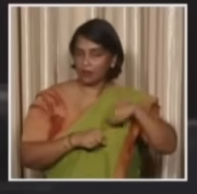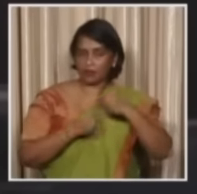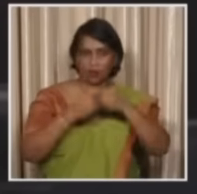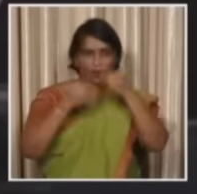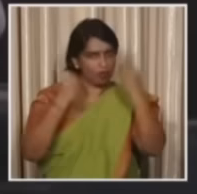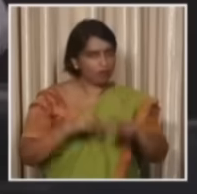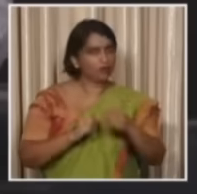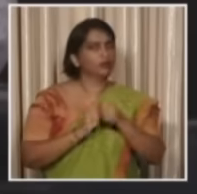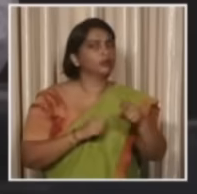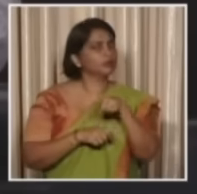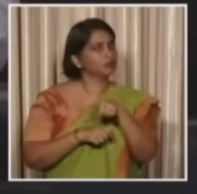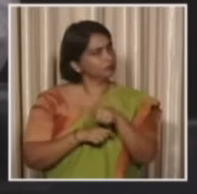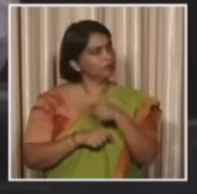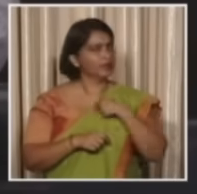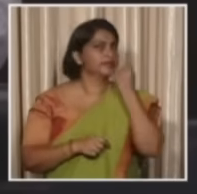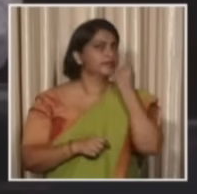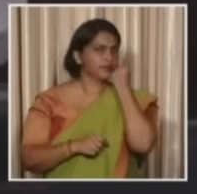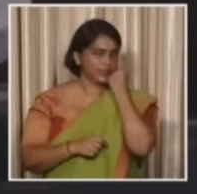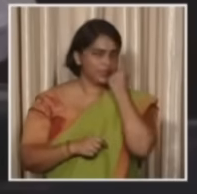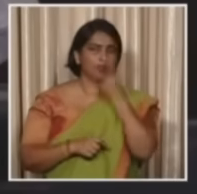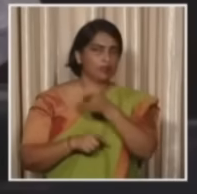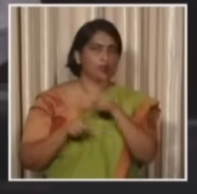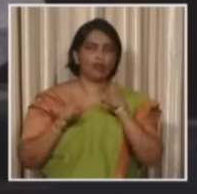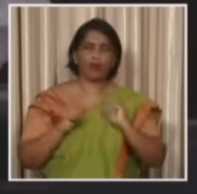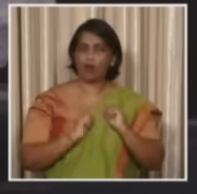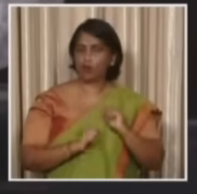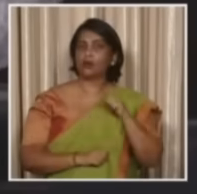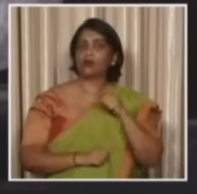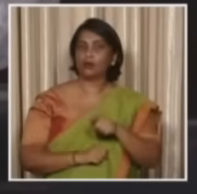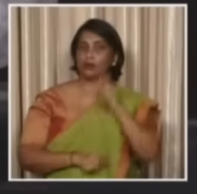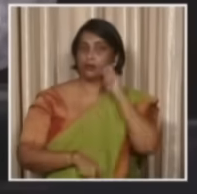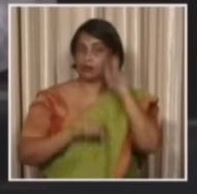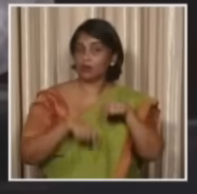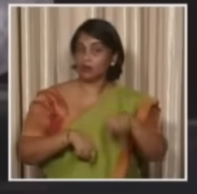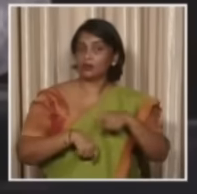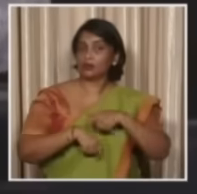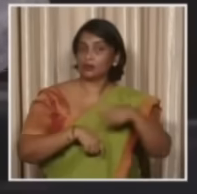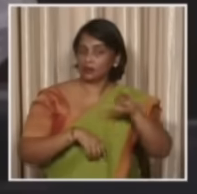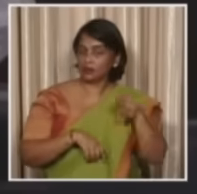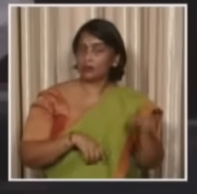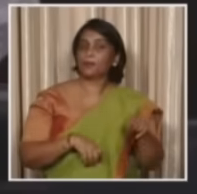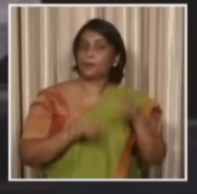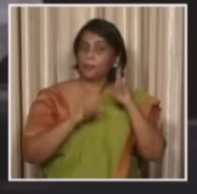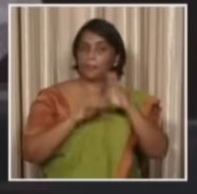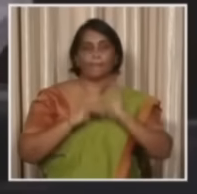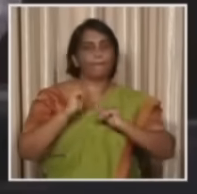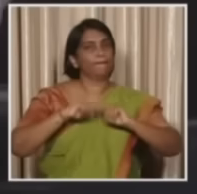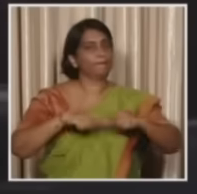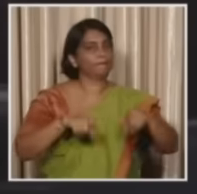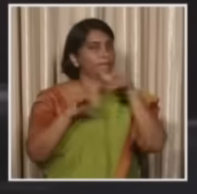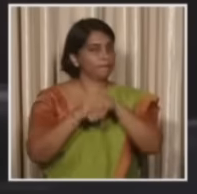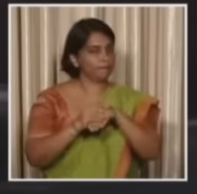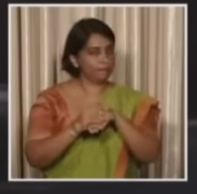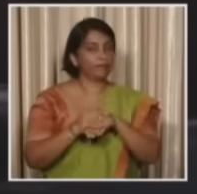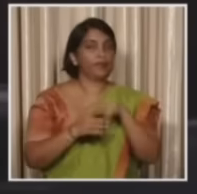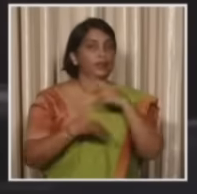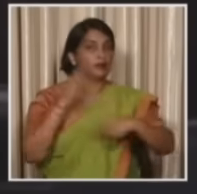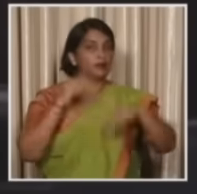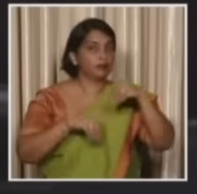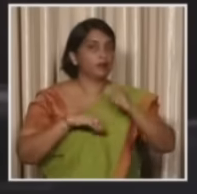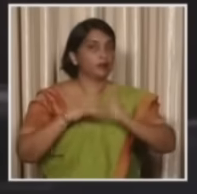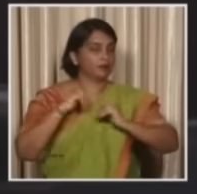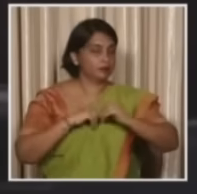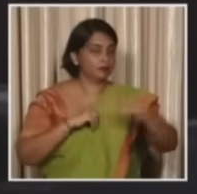කඩාකප්පල් කරපු වැඩක්ද කියලා සැකයි. මොකද මේ නිලධාරී මේ වෙලාවේ එවැනි ක්‍රියාමාර්ග වලට යාම තුල මැතිවන